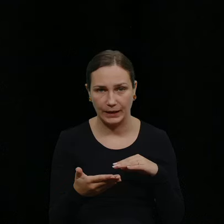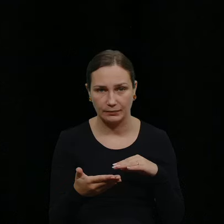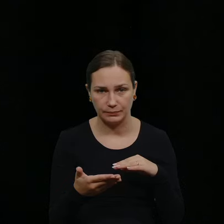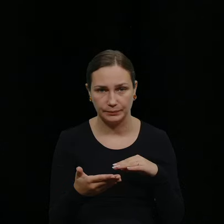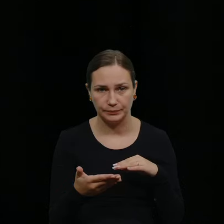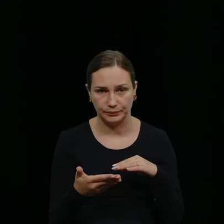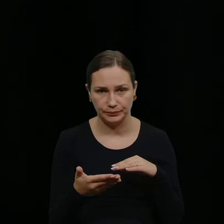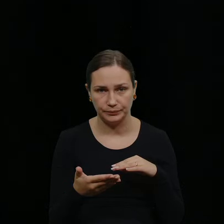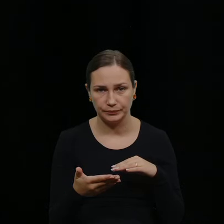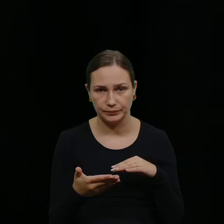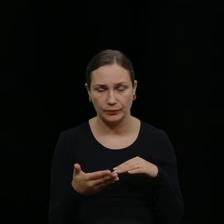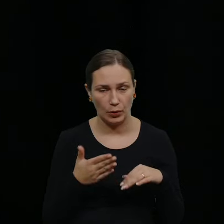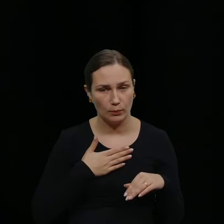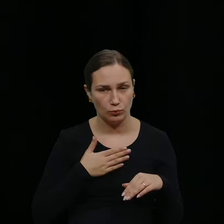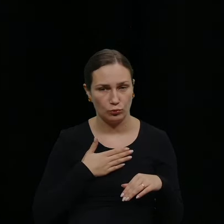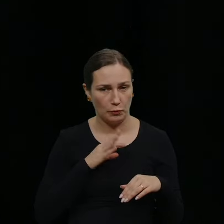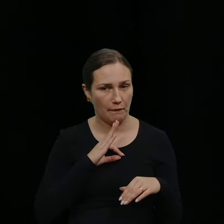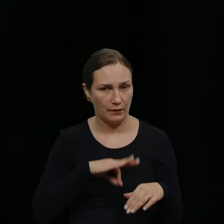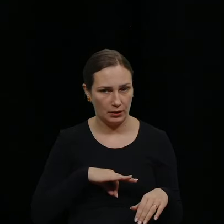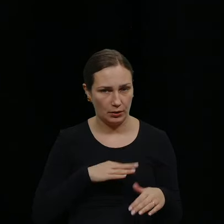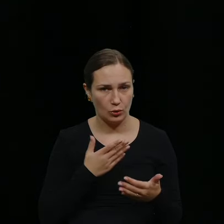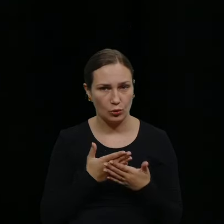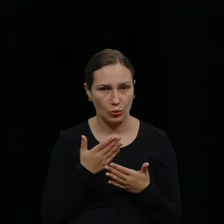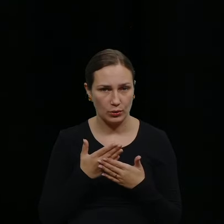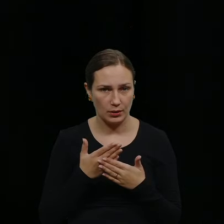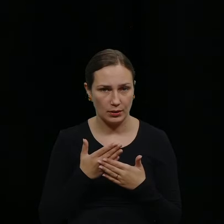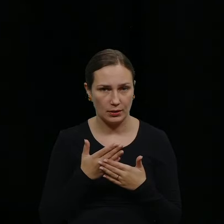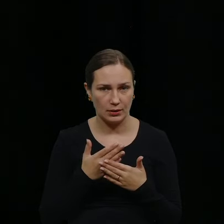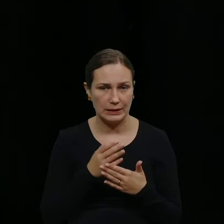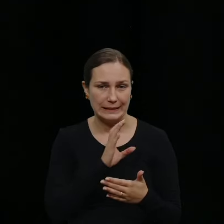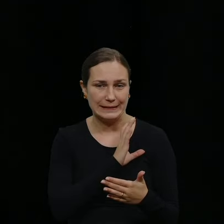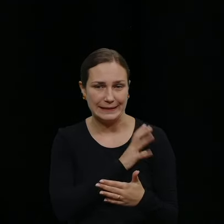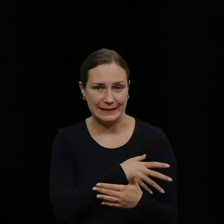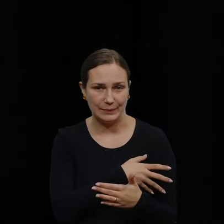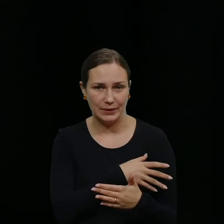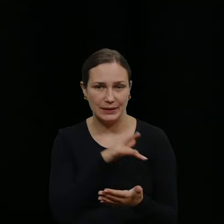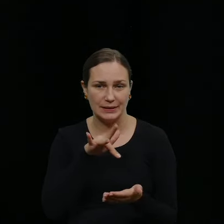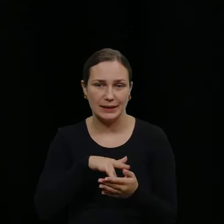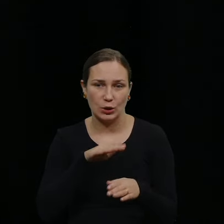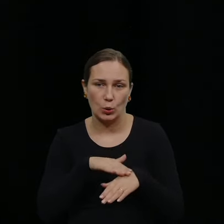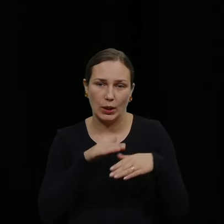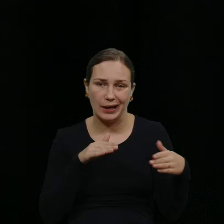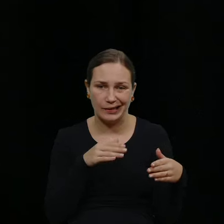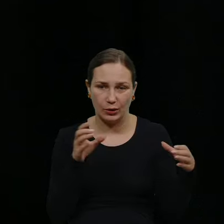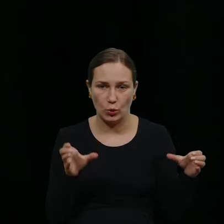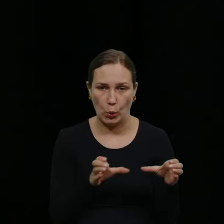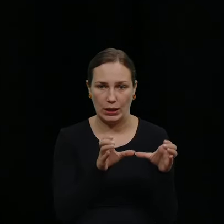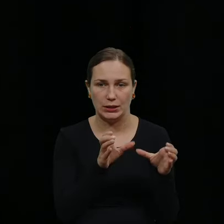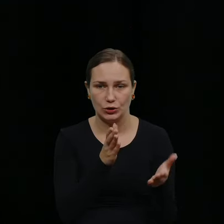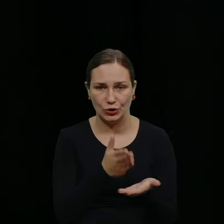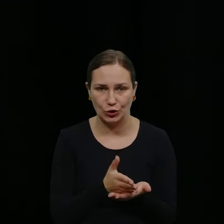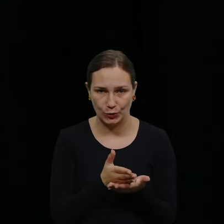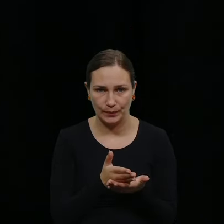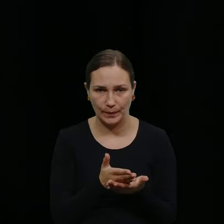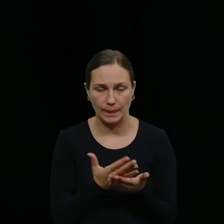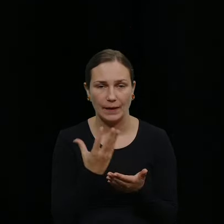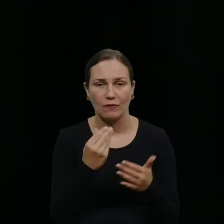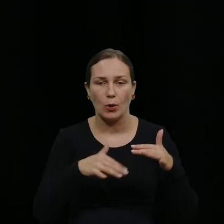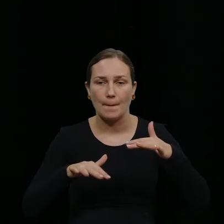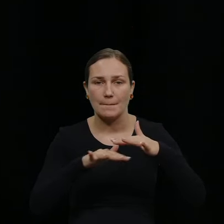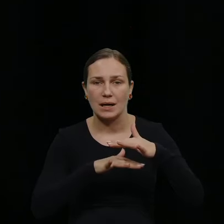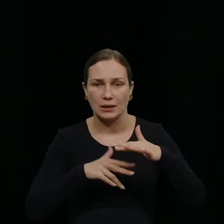palanki mums, nes formuojasi stipri centro kairės koalicija, kurios